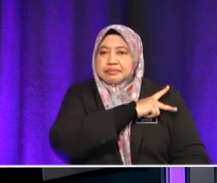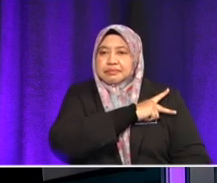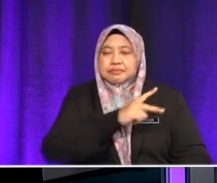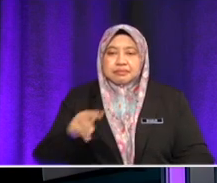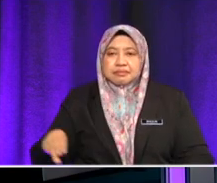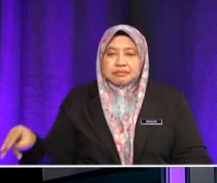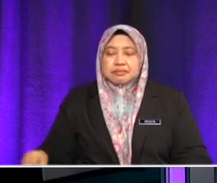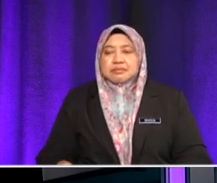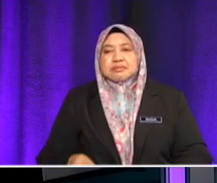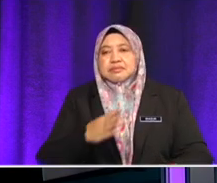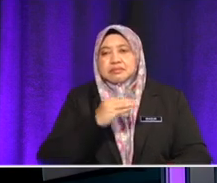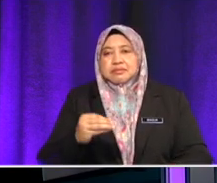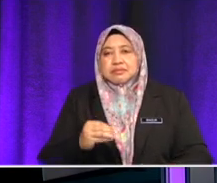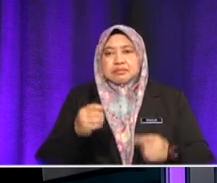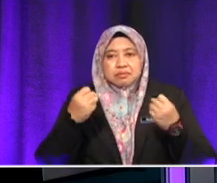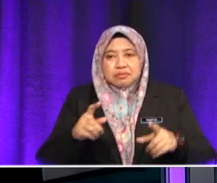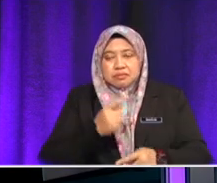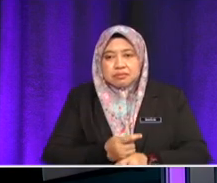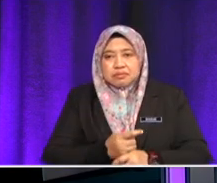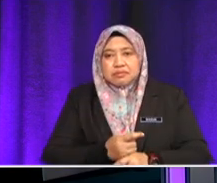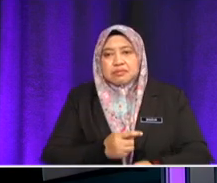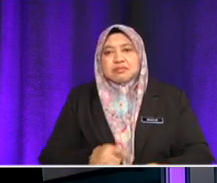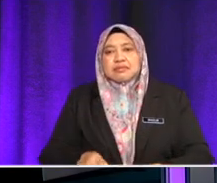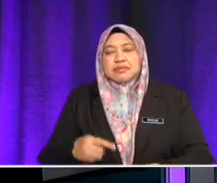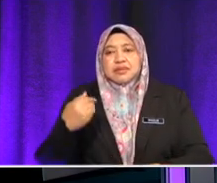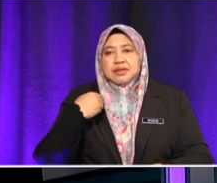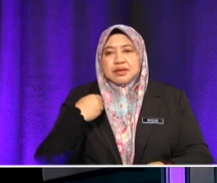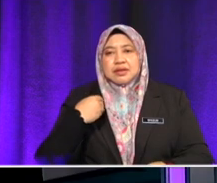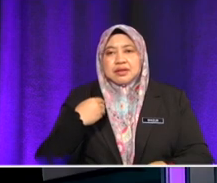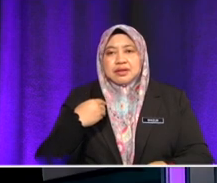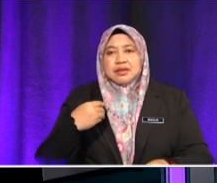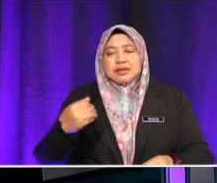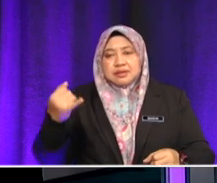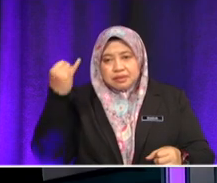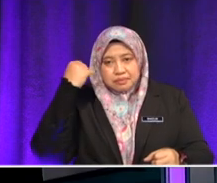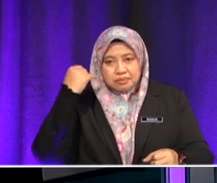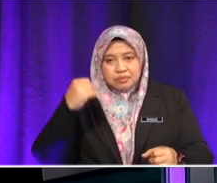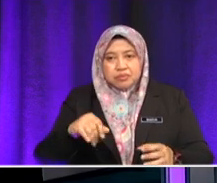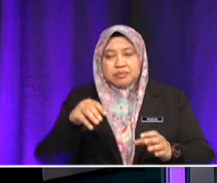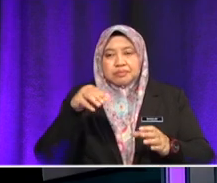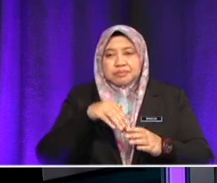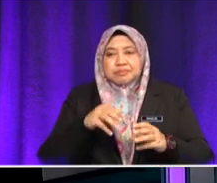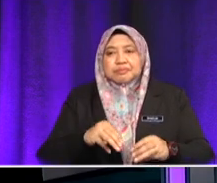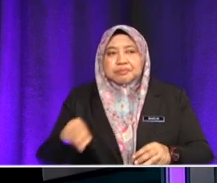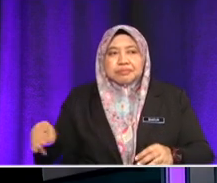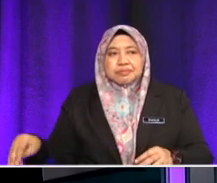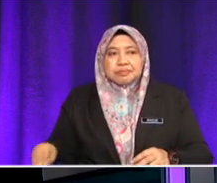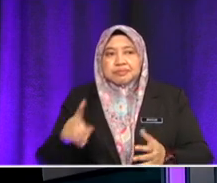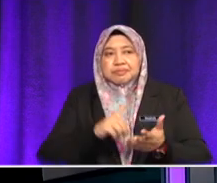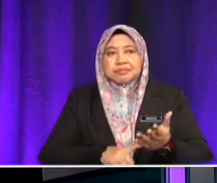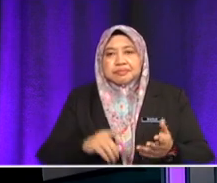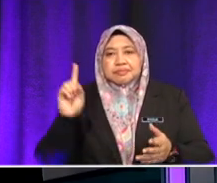dan sudah tentu kita ada input murid bermaksud Apa saja